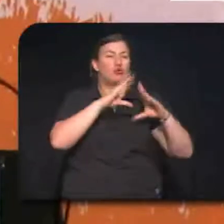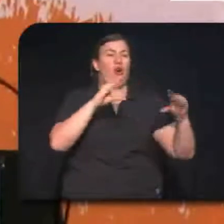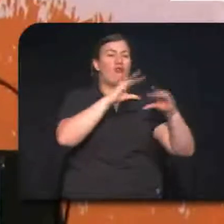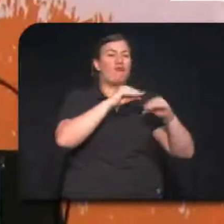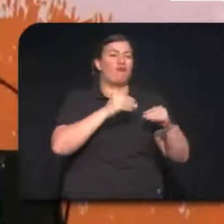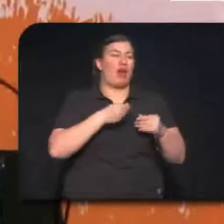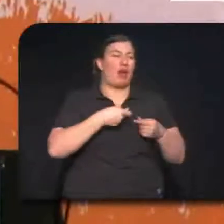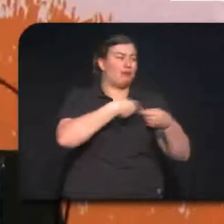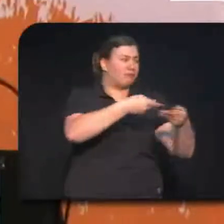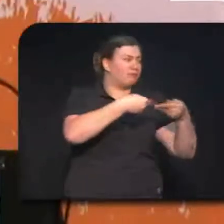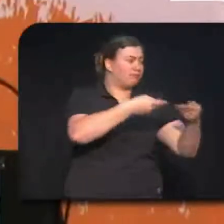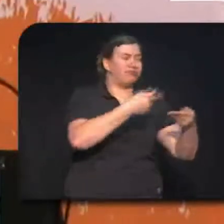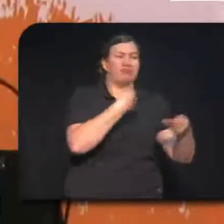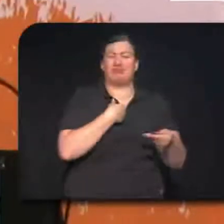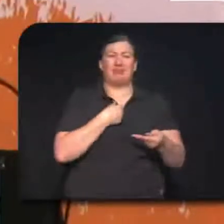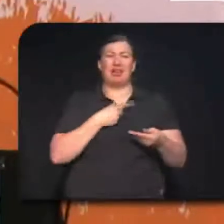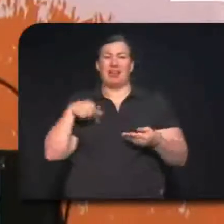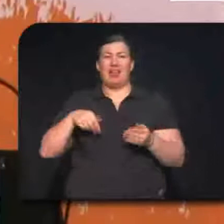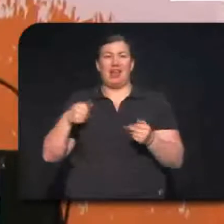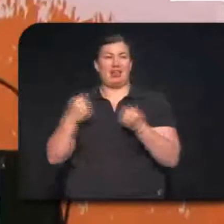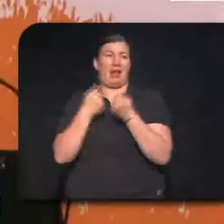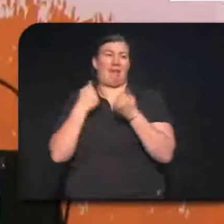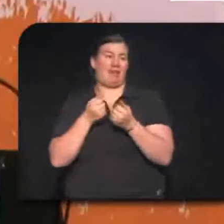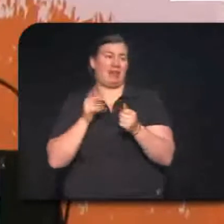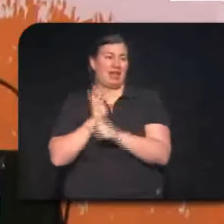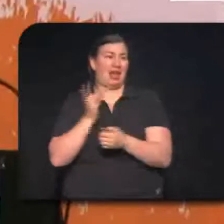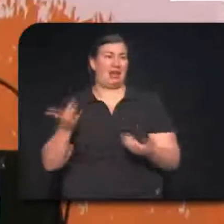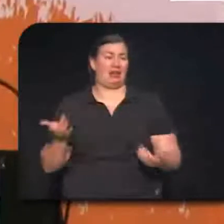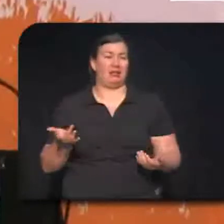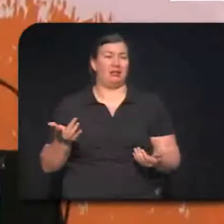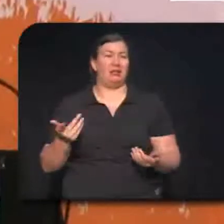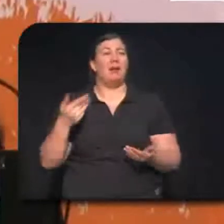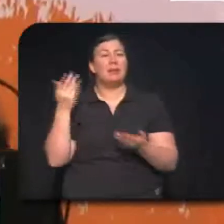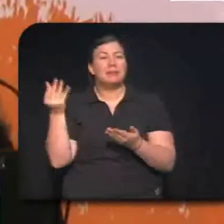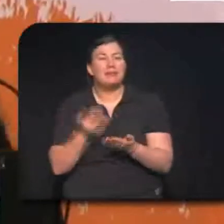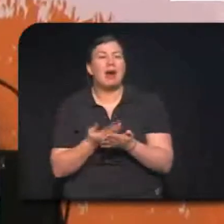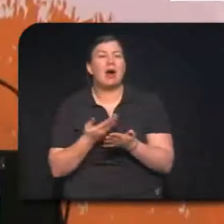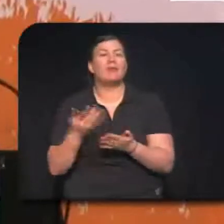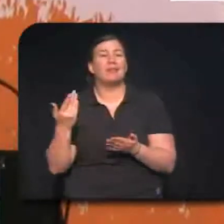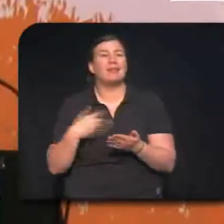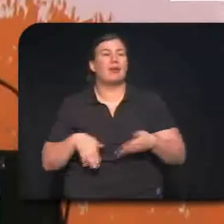solidarisch und deswegen brauchen wir gleichzeitig eine Asylpolitik die es auch ist